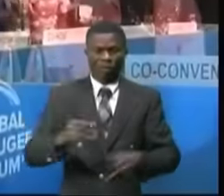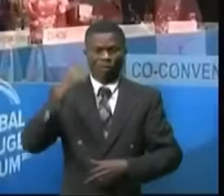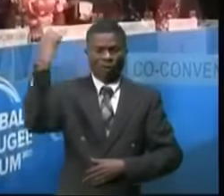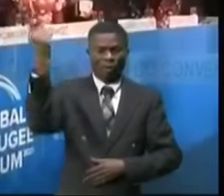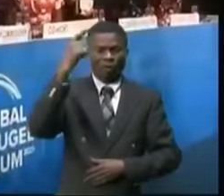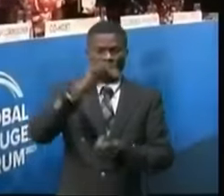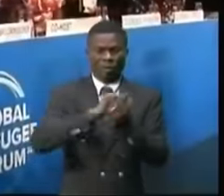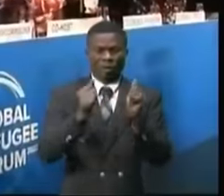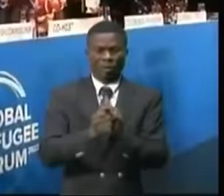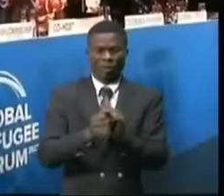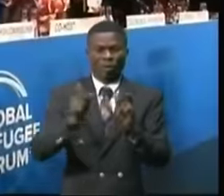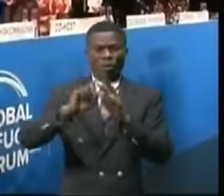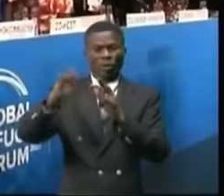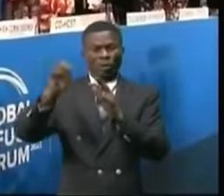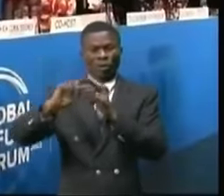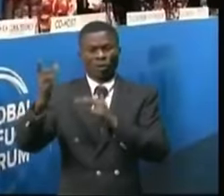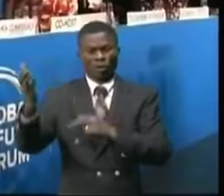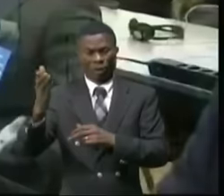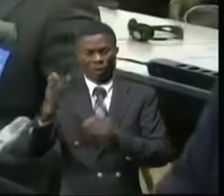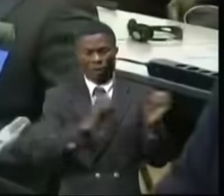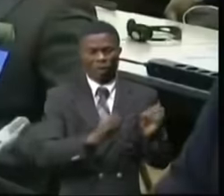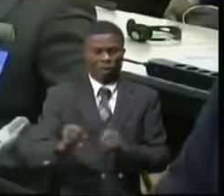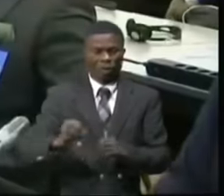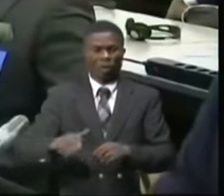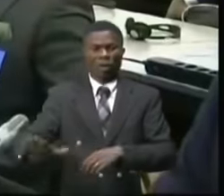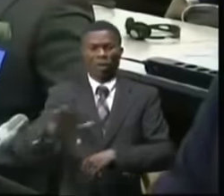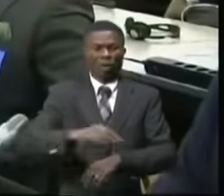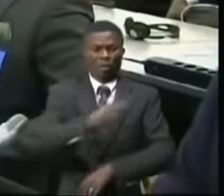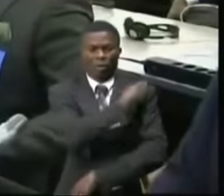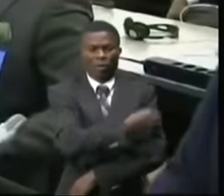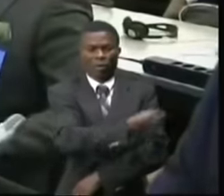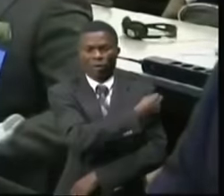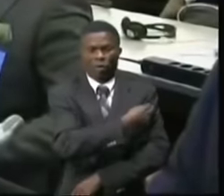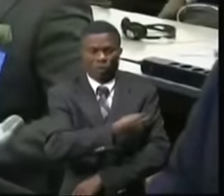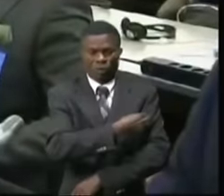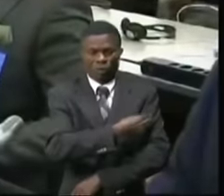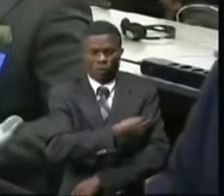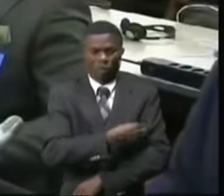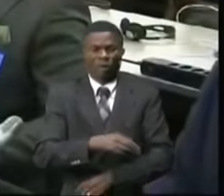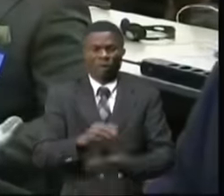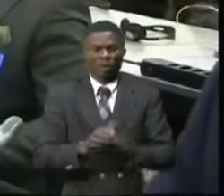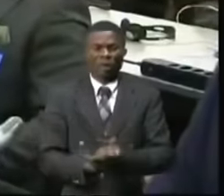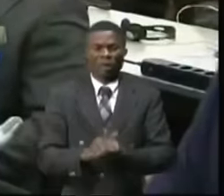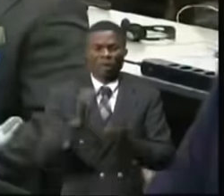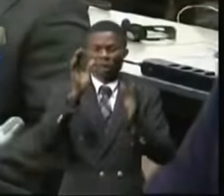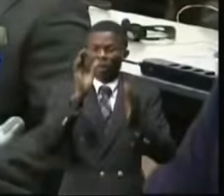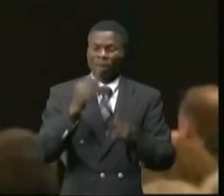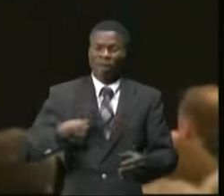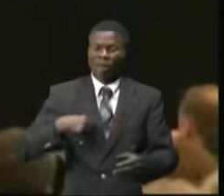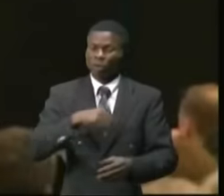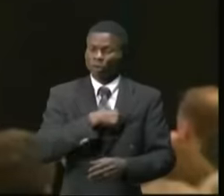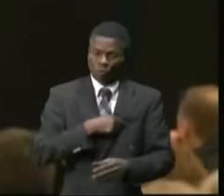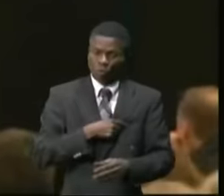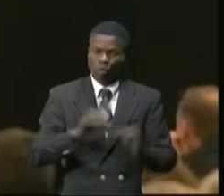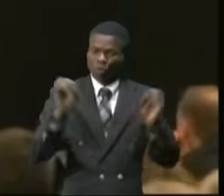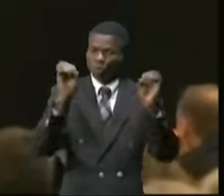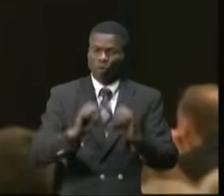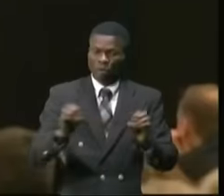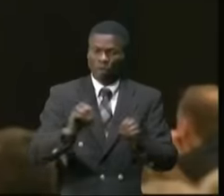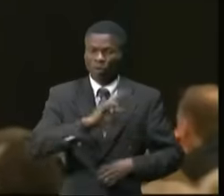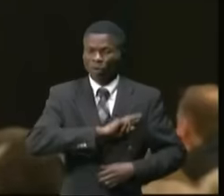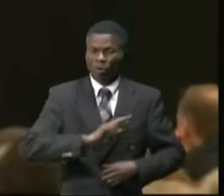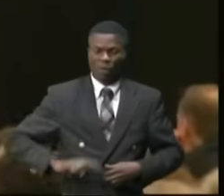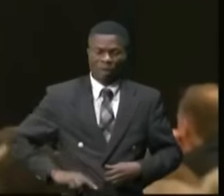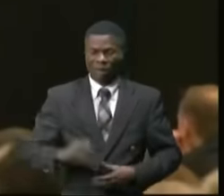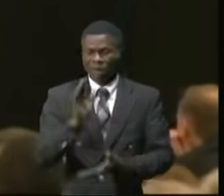sur les réfugiés se sont organisés en Suisse, à Genève, avec comme thème « Rien pour nous, sans nous ». La République démocratique